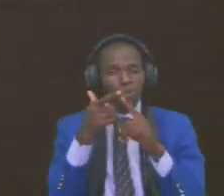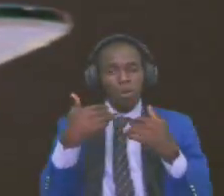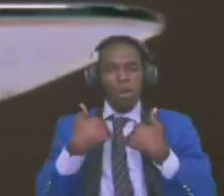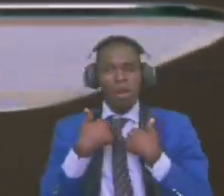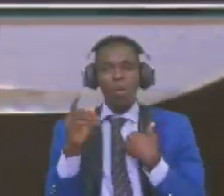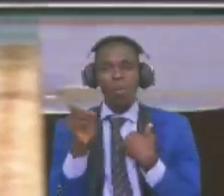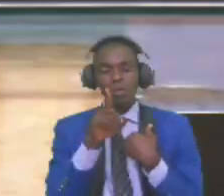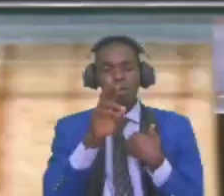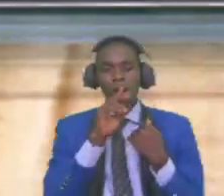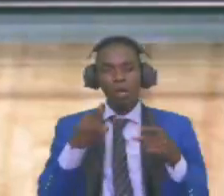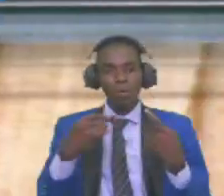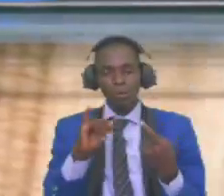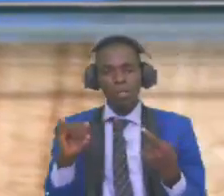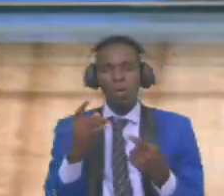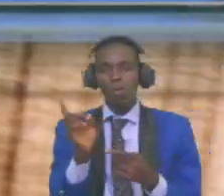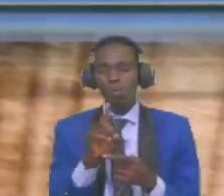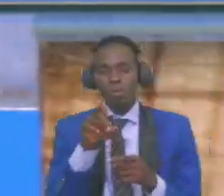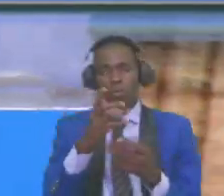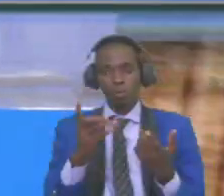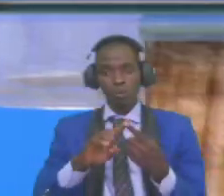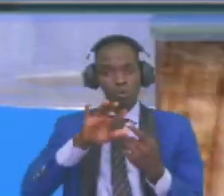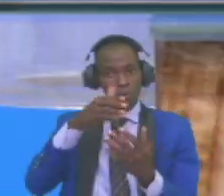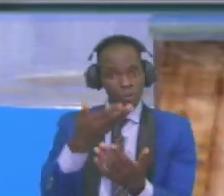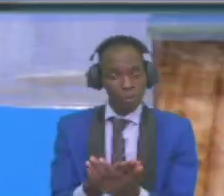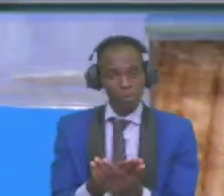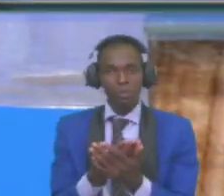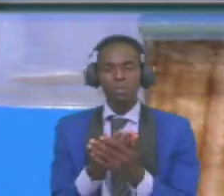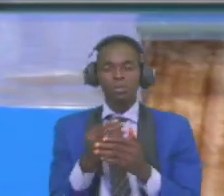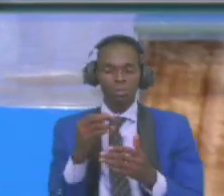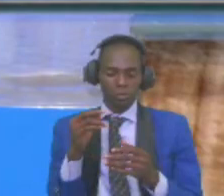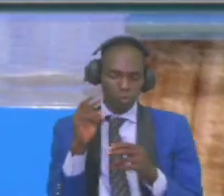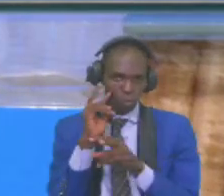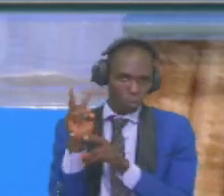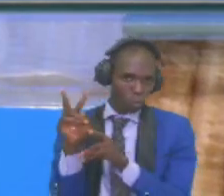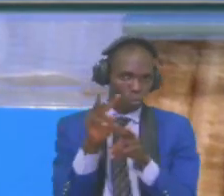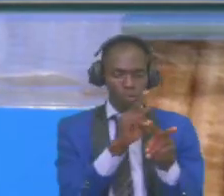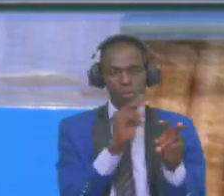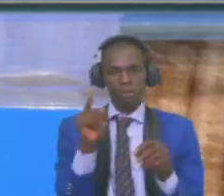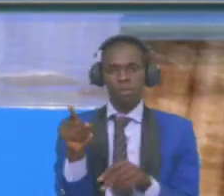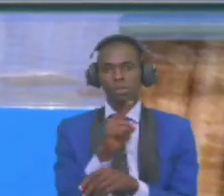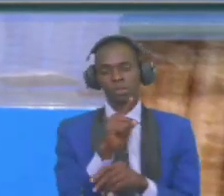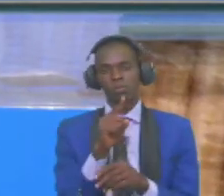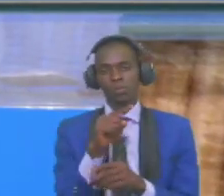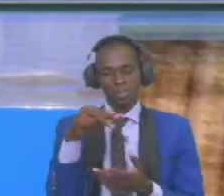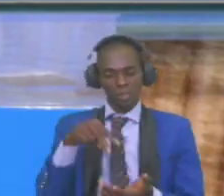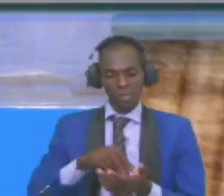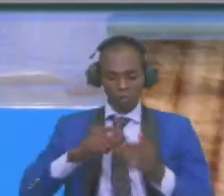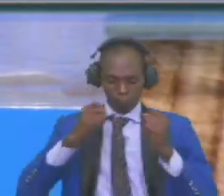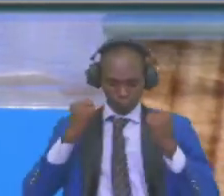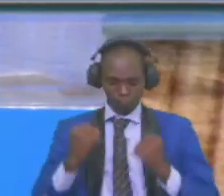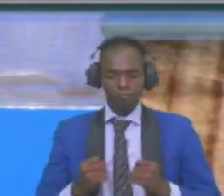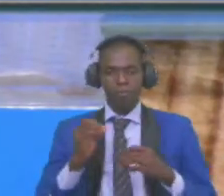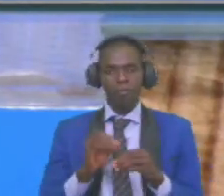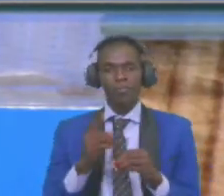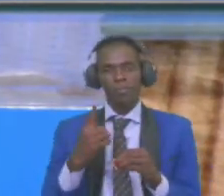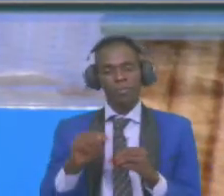vous avez un bus vous savez là où aller et lahoud à les atteindre c'est d'y veiller demeurer fermes dans la